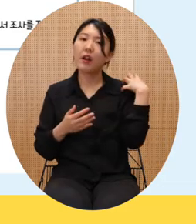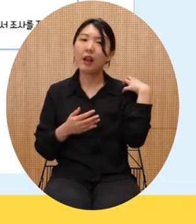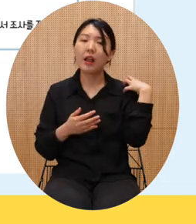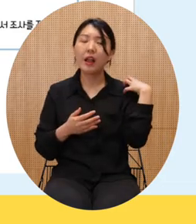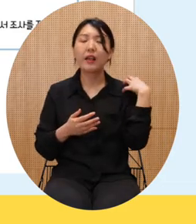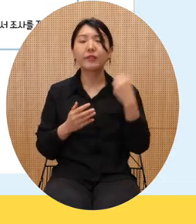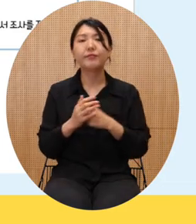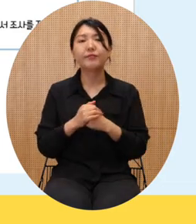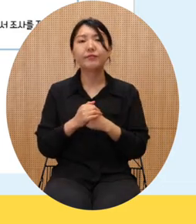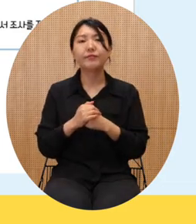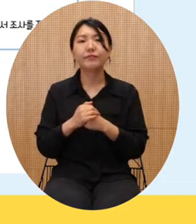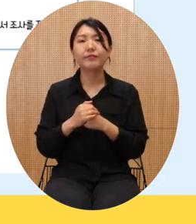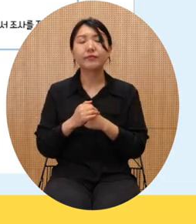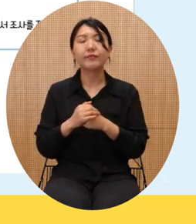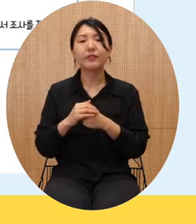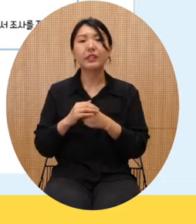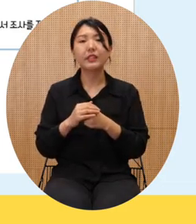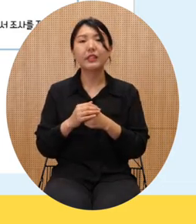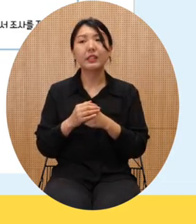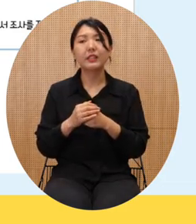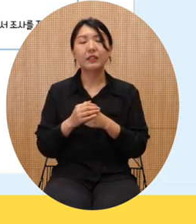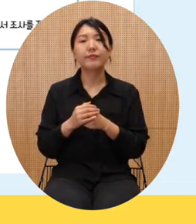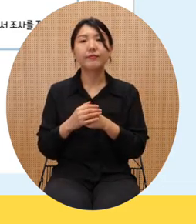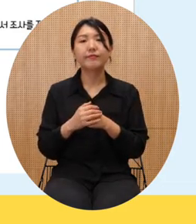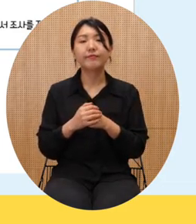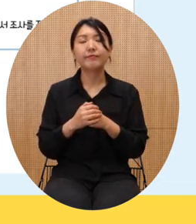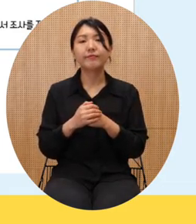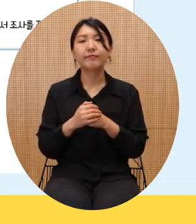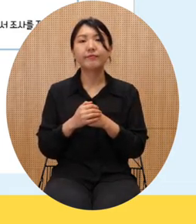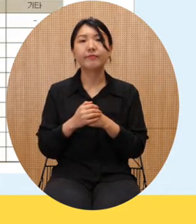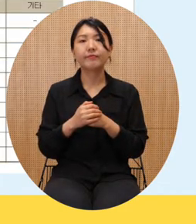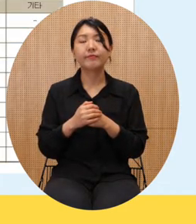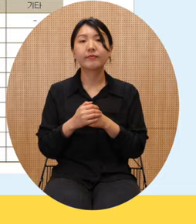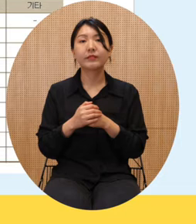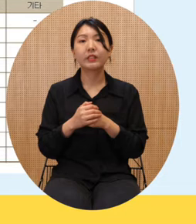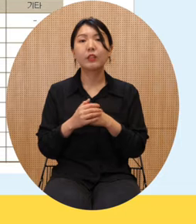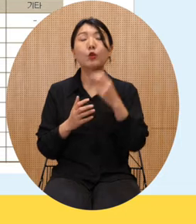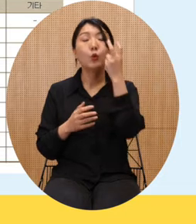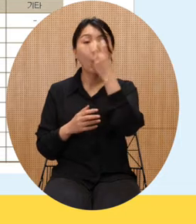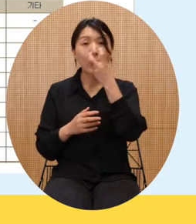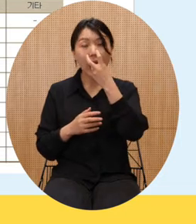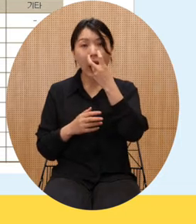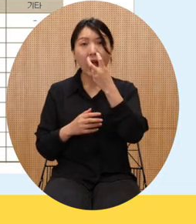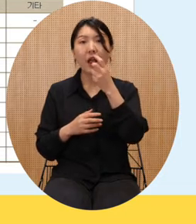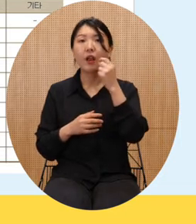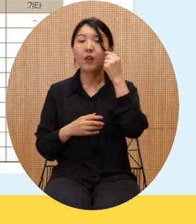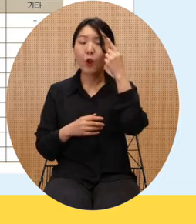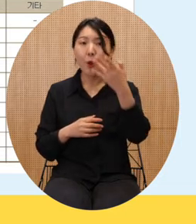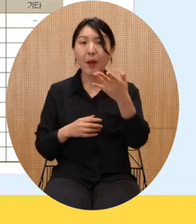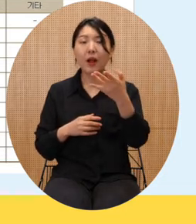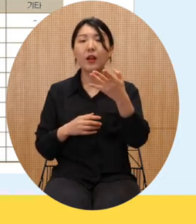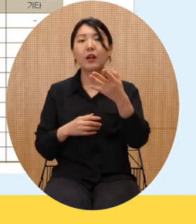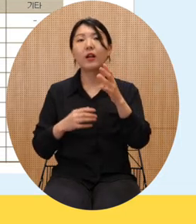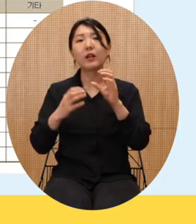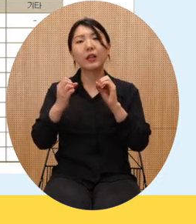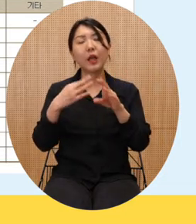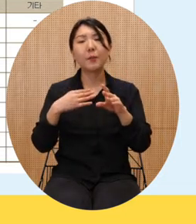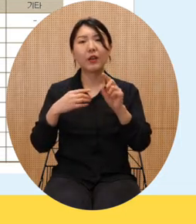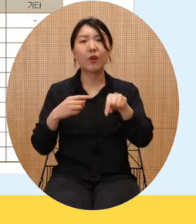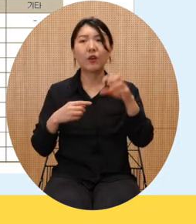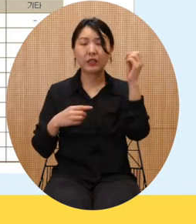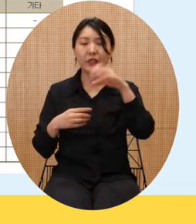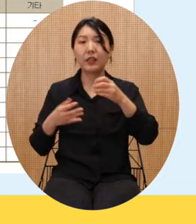하고 있는지를 이게 조사 결과 이따 다시 말씀드리겠지만 많이 느꼈습니다. 예, 뭐 조사 설문